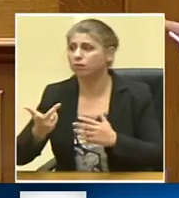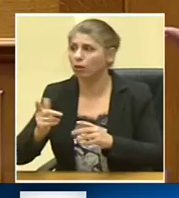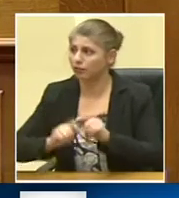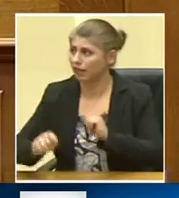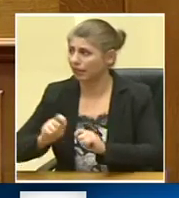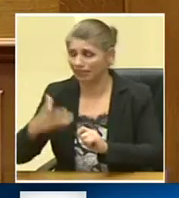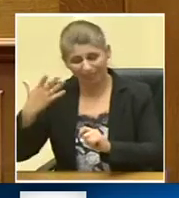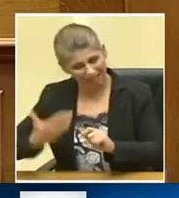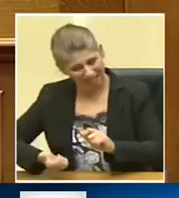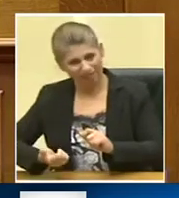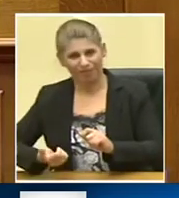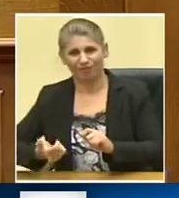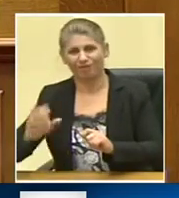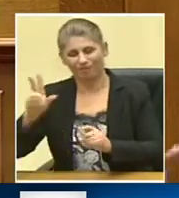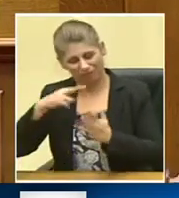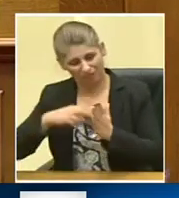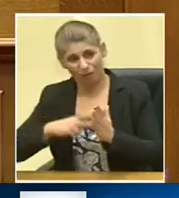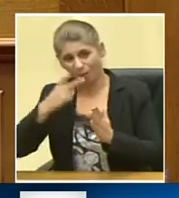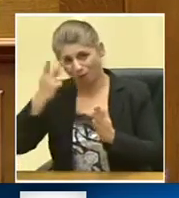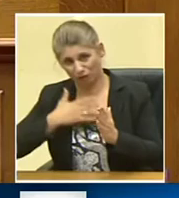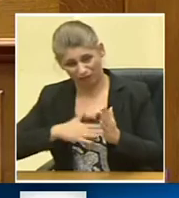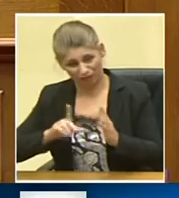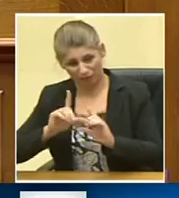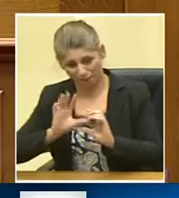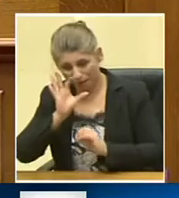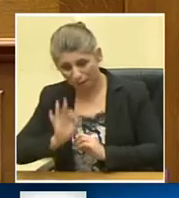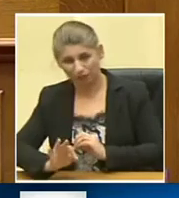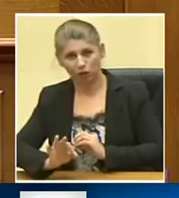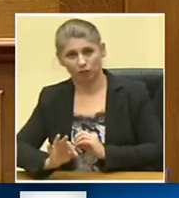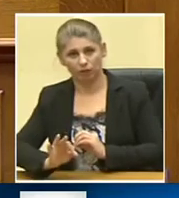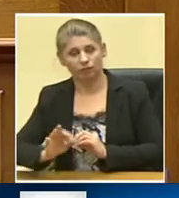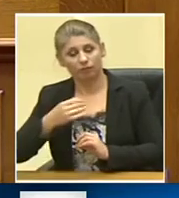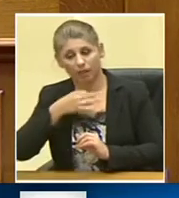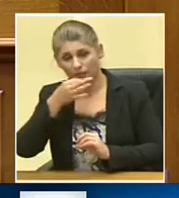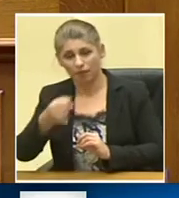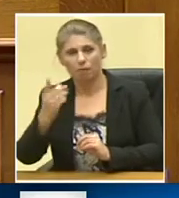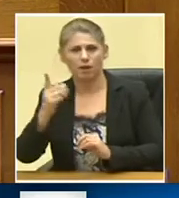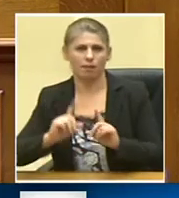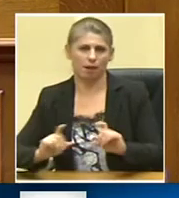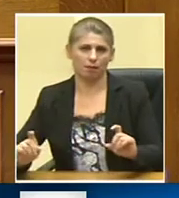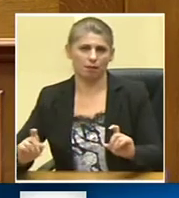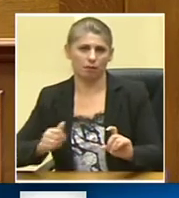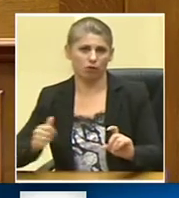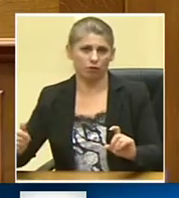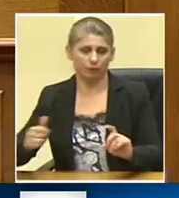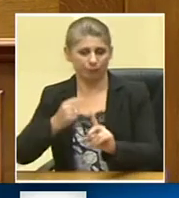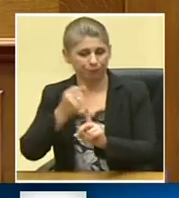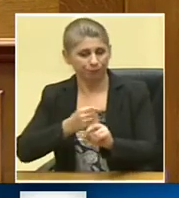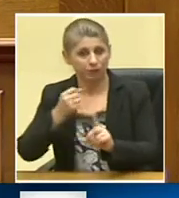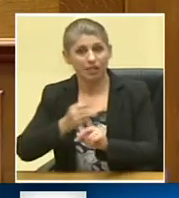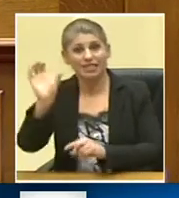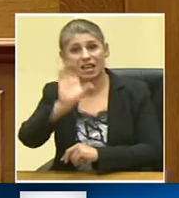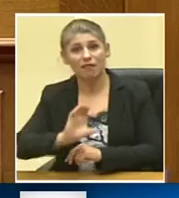Τα έχω. Μην διαβάζουμε όπως θέλουμε την πραγματικότητα. Θα πω όμως ένα πράγμα. Να διεκδικήσουμε σε